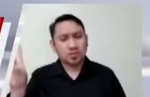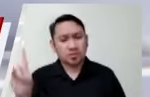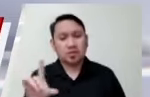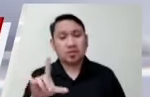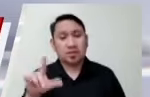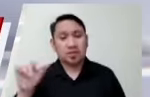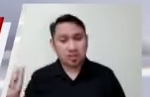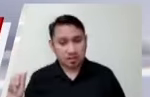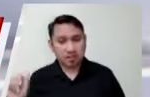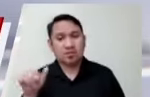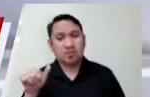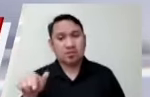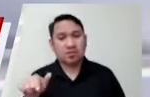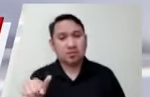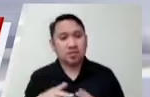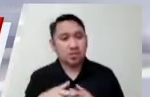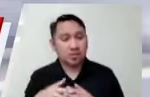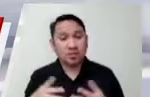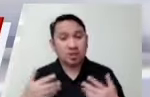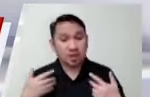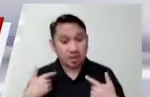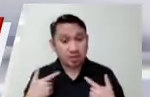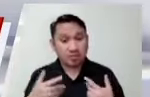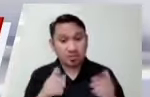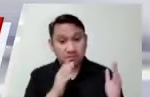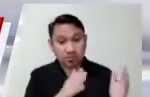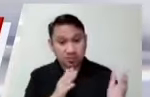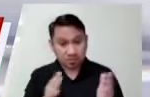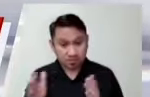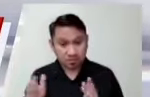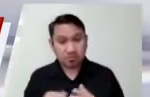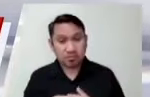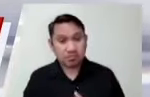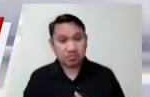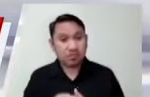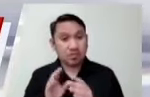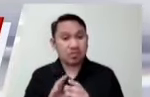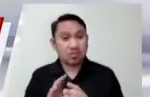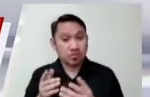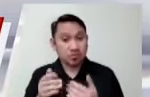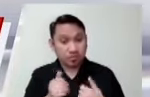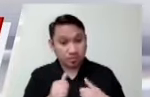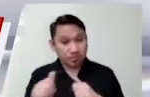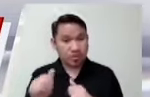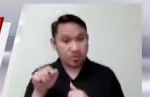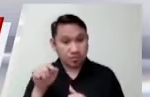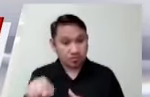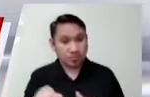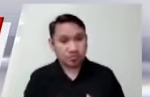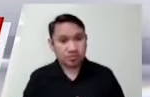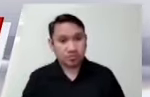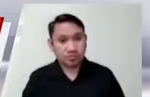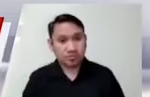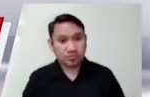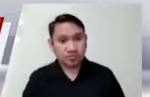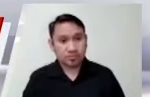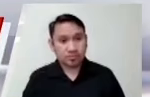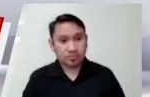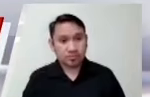mga kapatid mo, meron bang balak din na sumunod sa yapak mo?